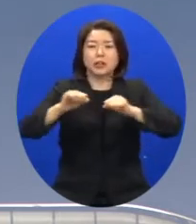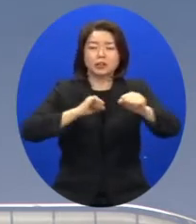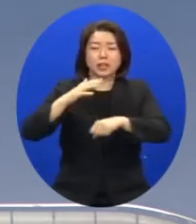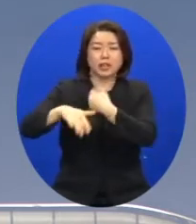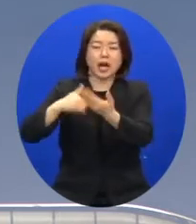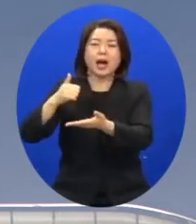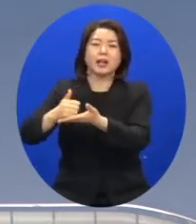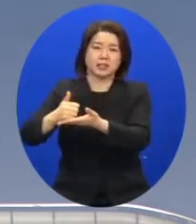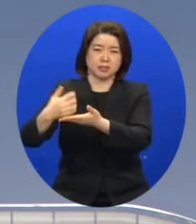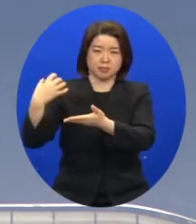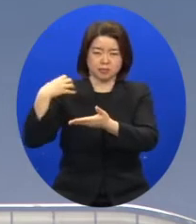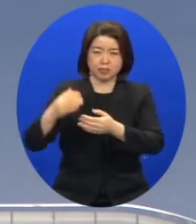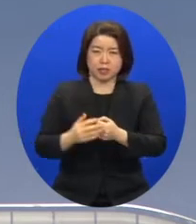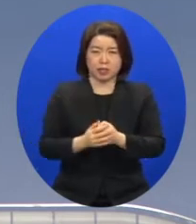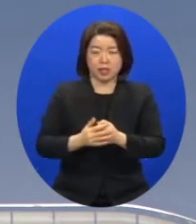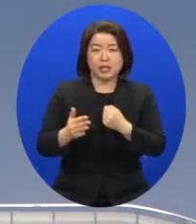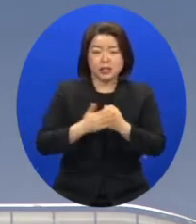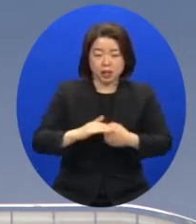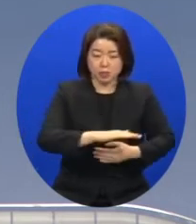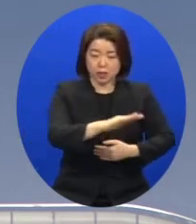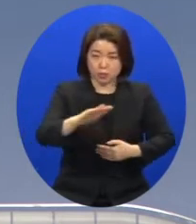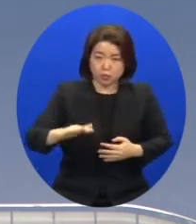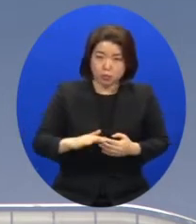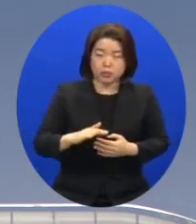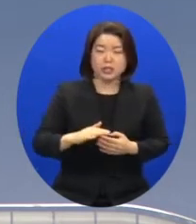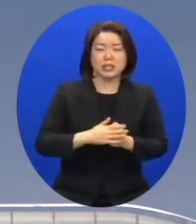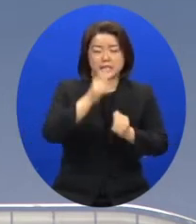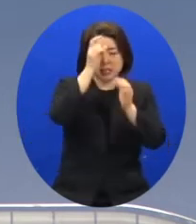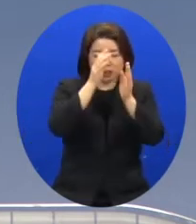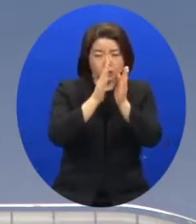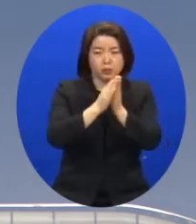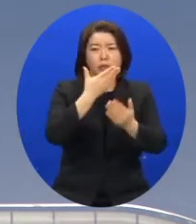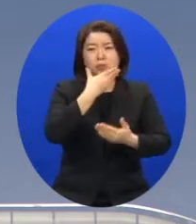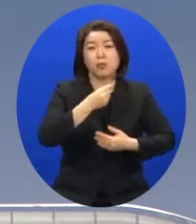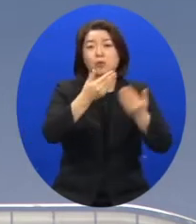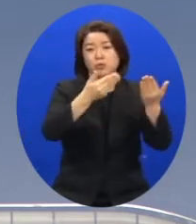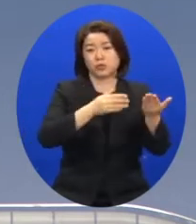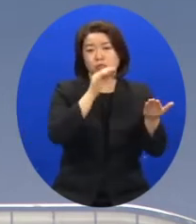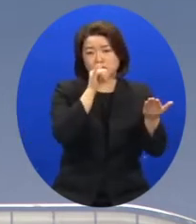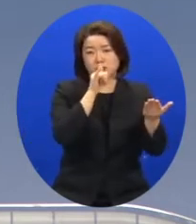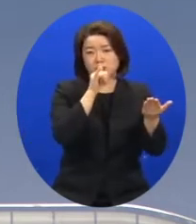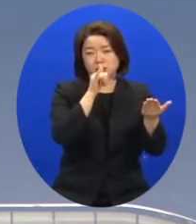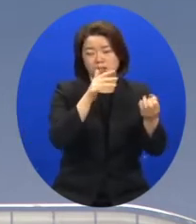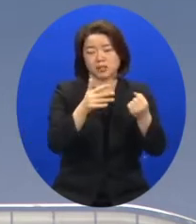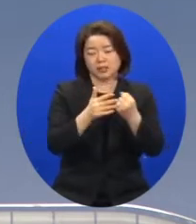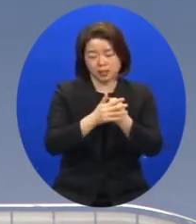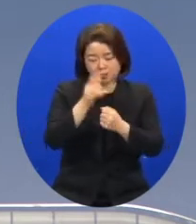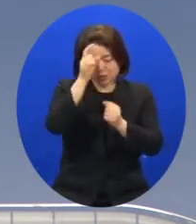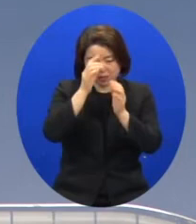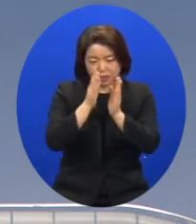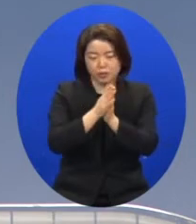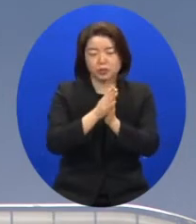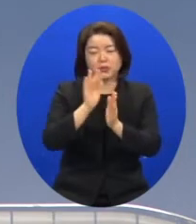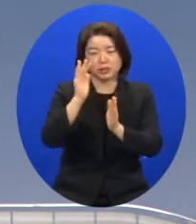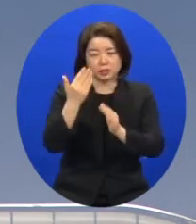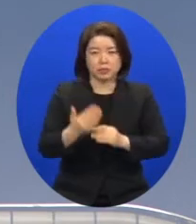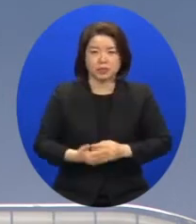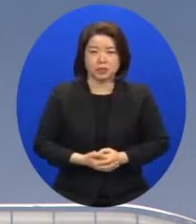그래서 우리에게 기도의 축복을 주신 거 아닙니다 그래서 기도 하는 거죠